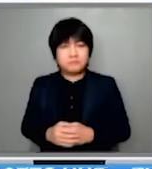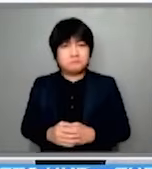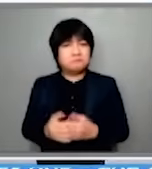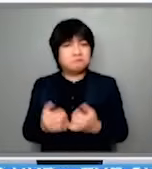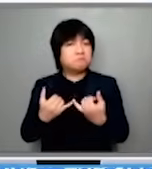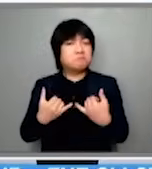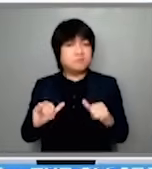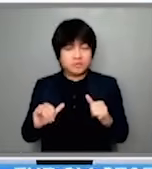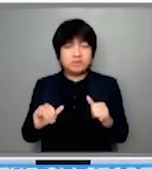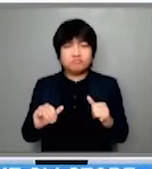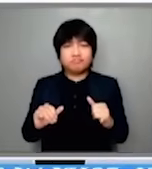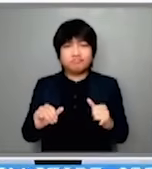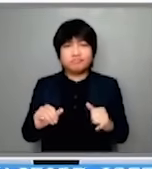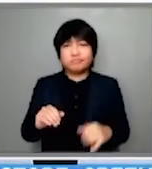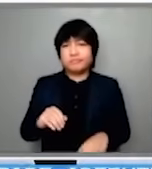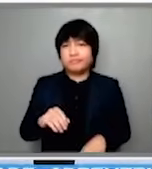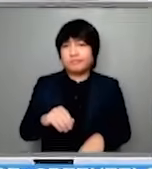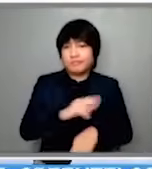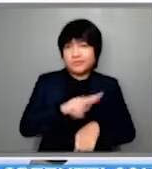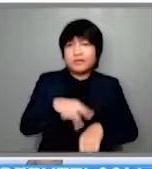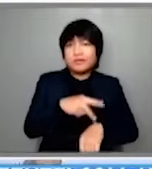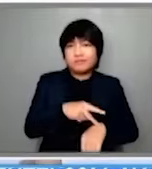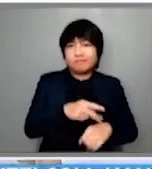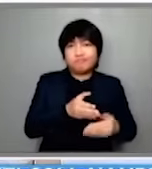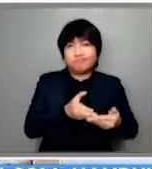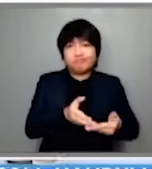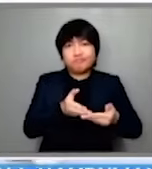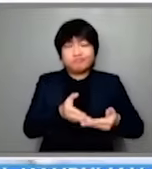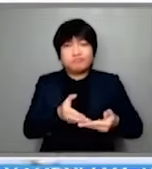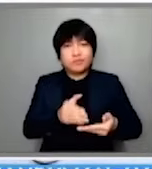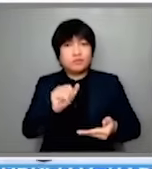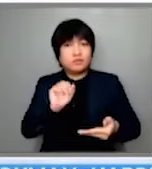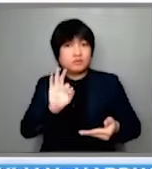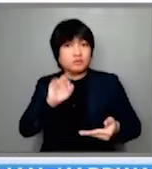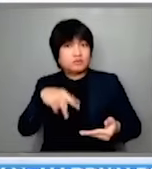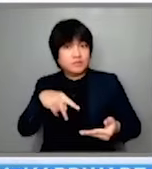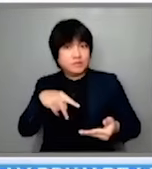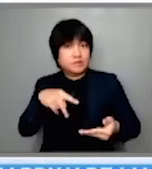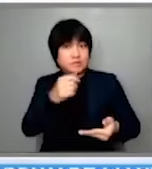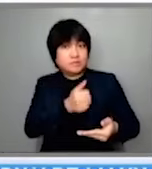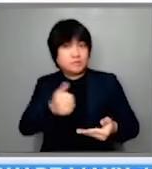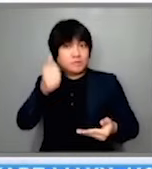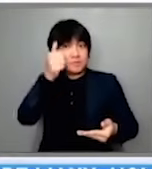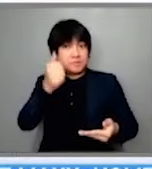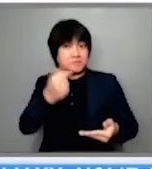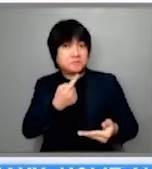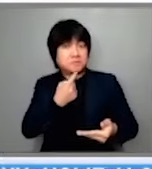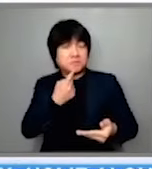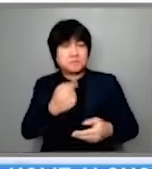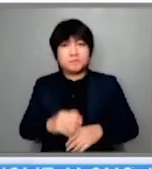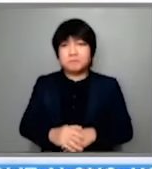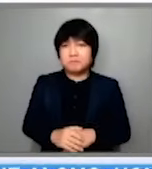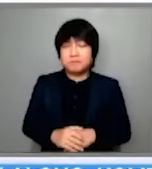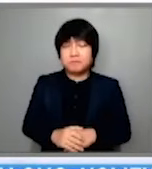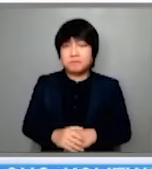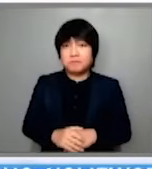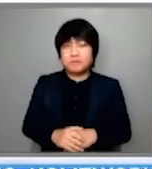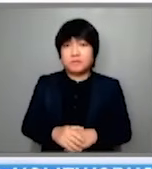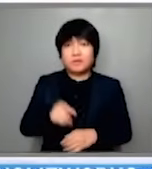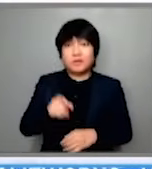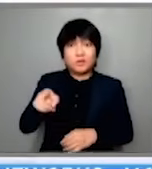naroon. Tinitiyak ng AFP Chief of Staff, General Romeo Browner Jr., na hindi nila iiwan ang Ayungin